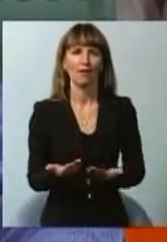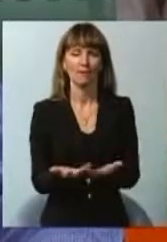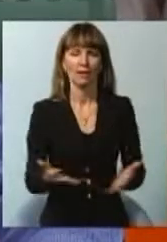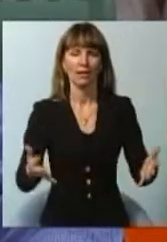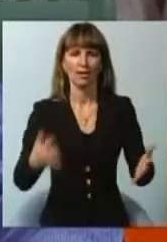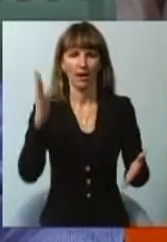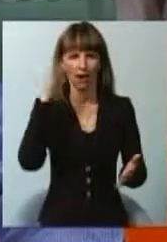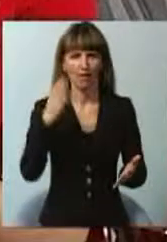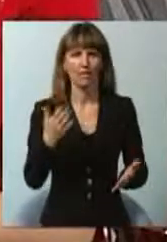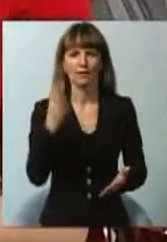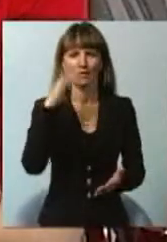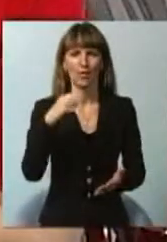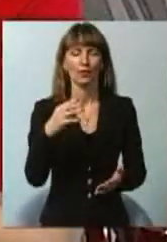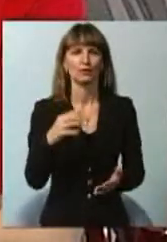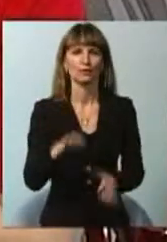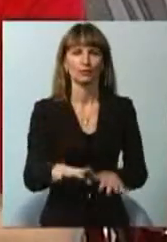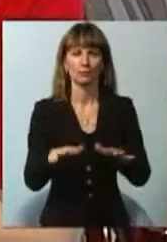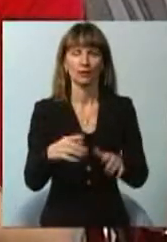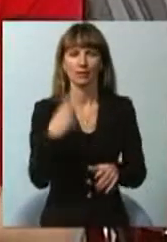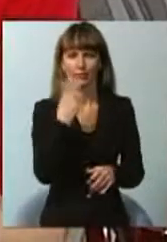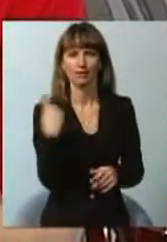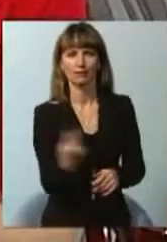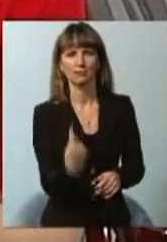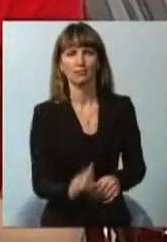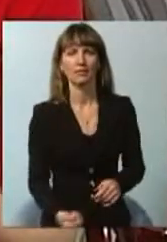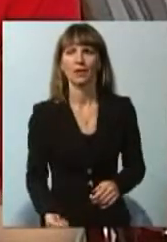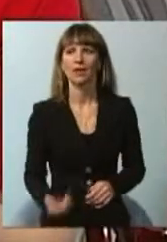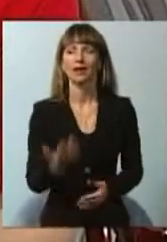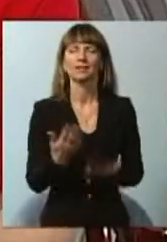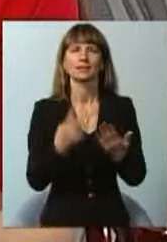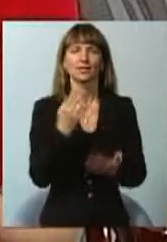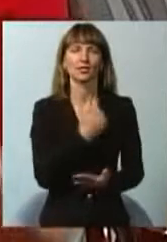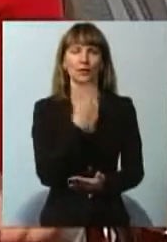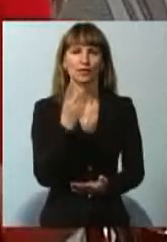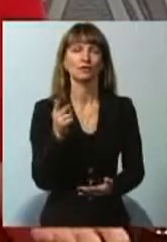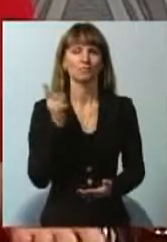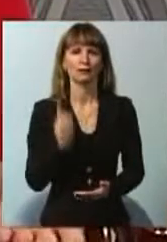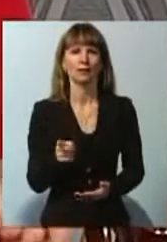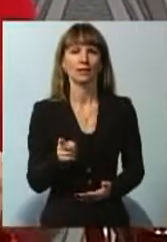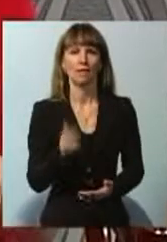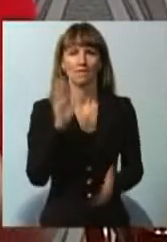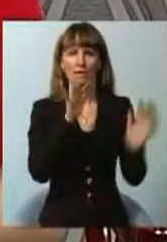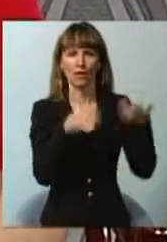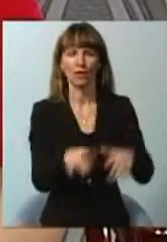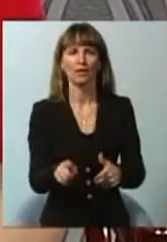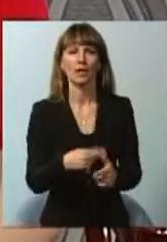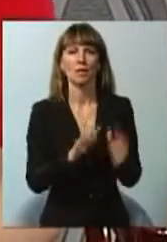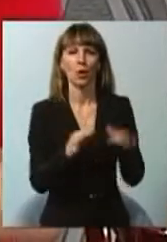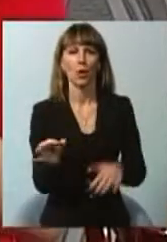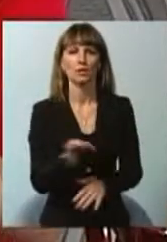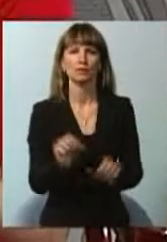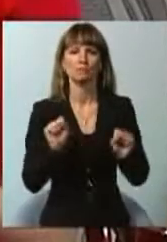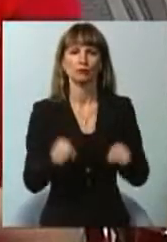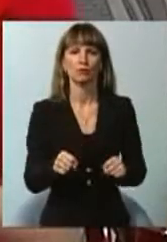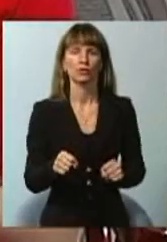можна побачити водоверт. Дійсно, малята, якщо ви хочете зрозуміти, що таке насправді водоверть у океанах або у морях чи озерах,